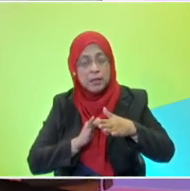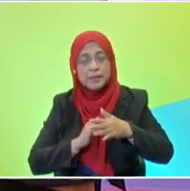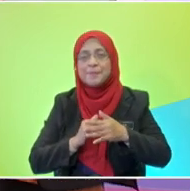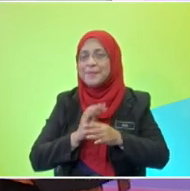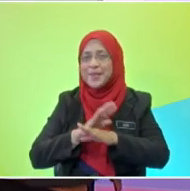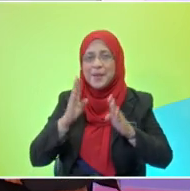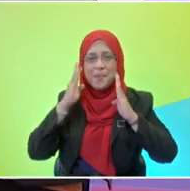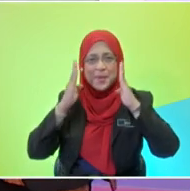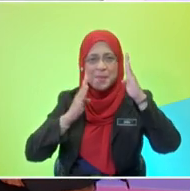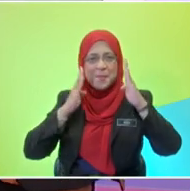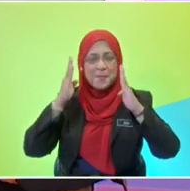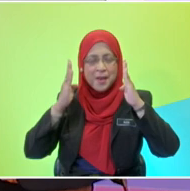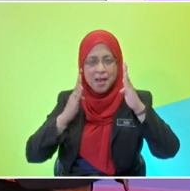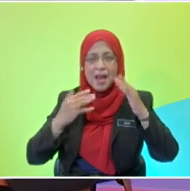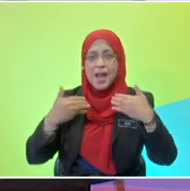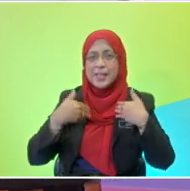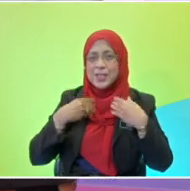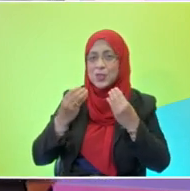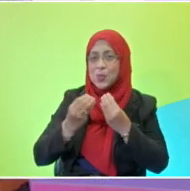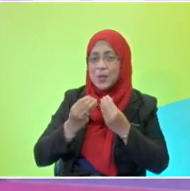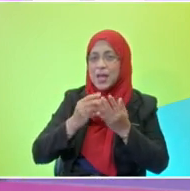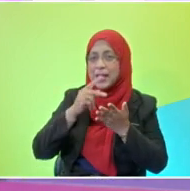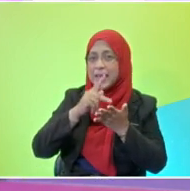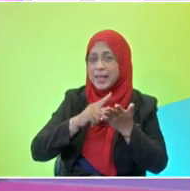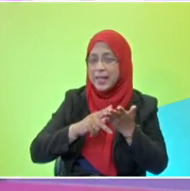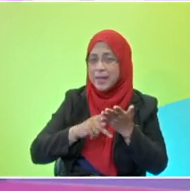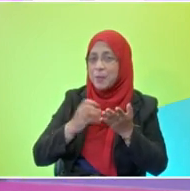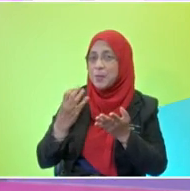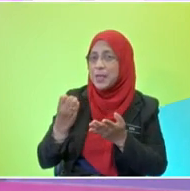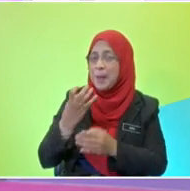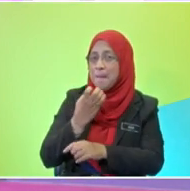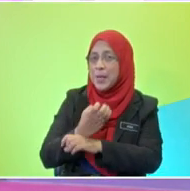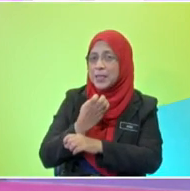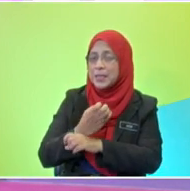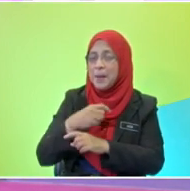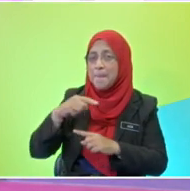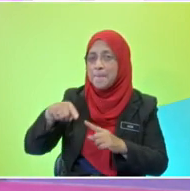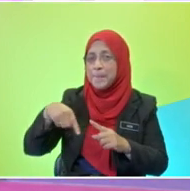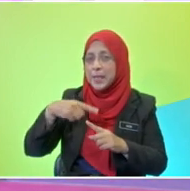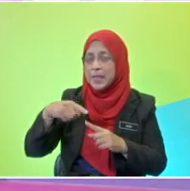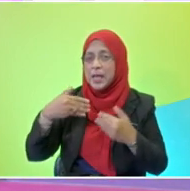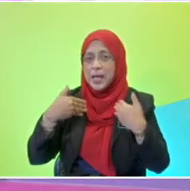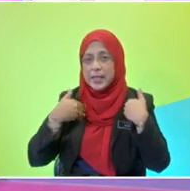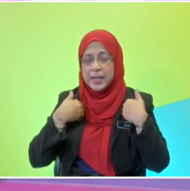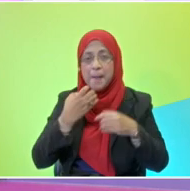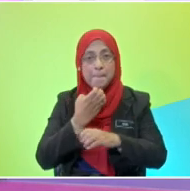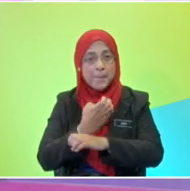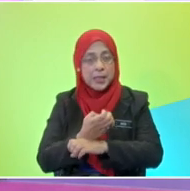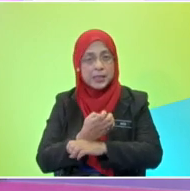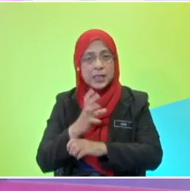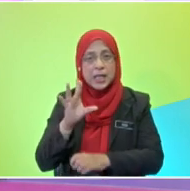Islami agama yang mudah ya Tengok yaitu nisabnya itu yaitu apabila dia mempunyai emas